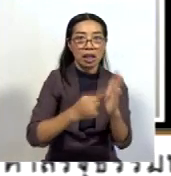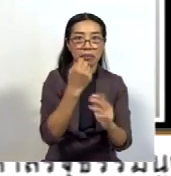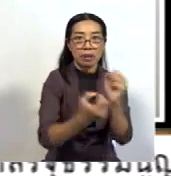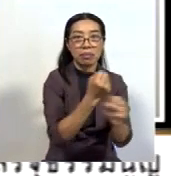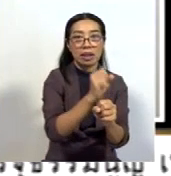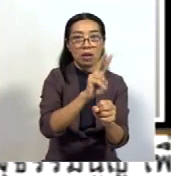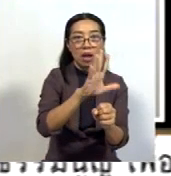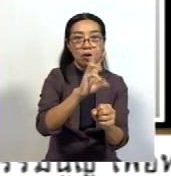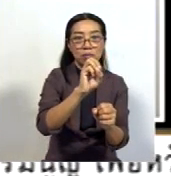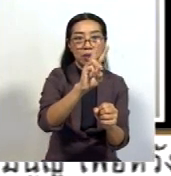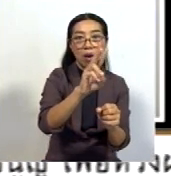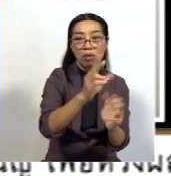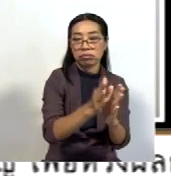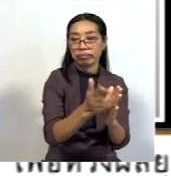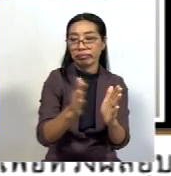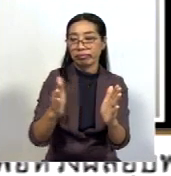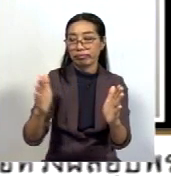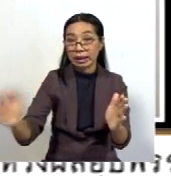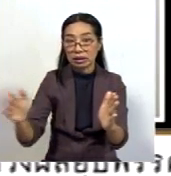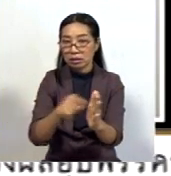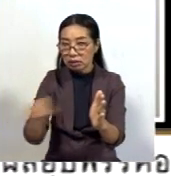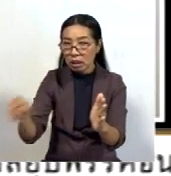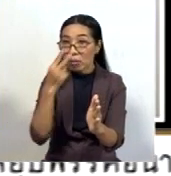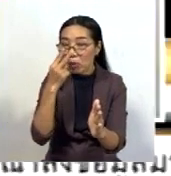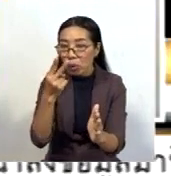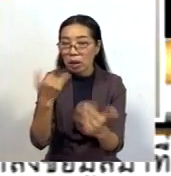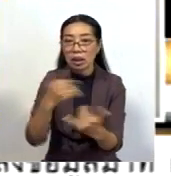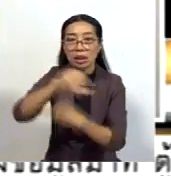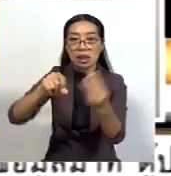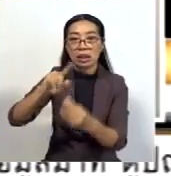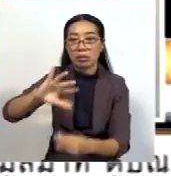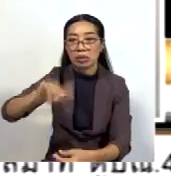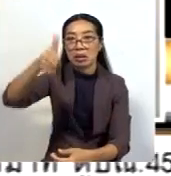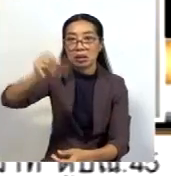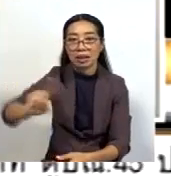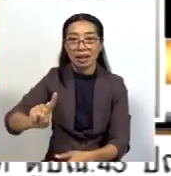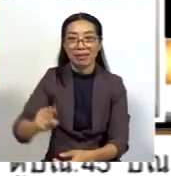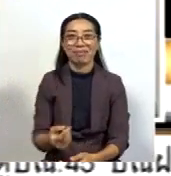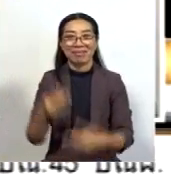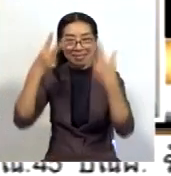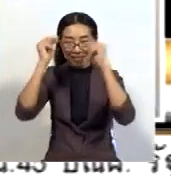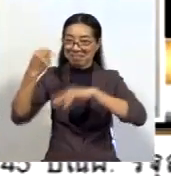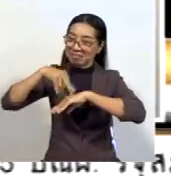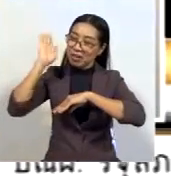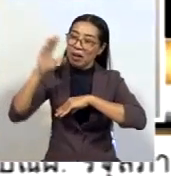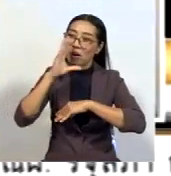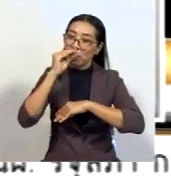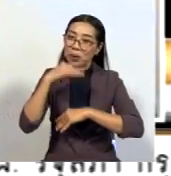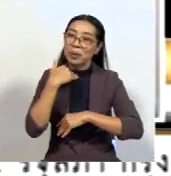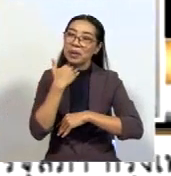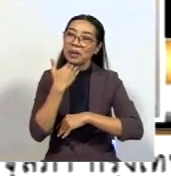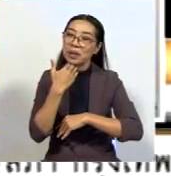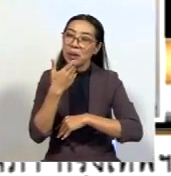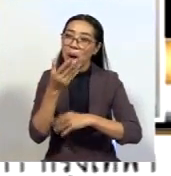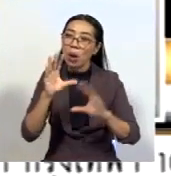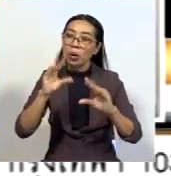เพื่อเป็นกลิ่นอายว่าเศรษฐกิจมันดีหรือไม่ดี เสียงท่านก็นุ่มๆทุ่มๆก็น่าฟังดีก็ค่